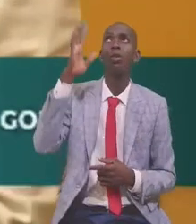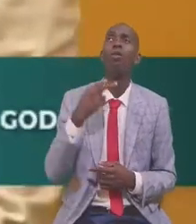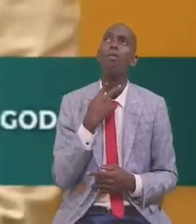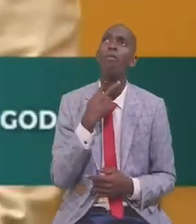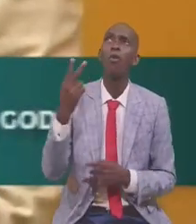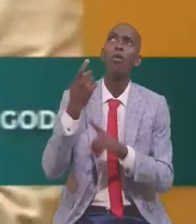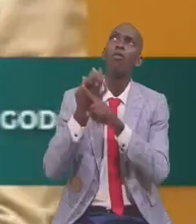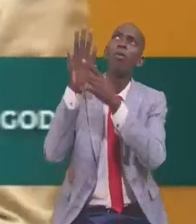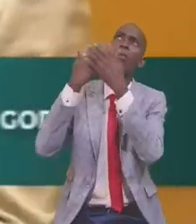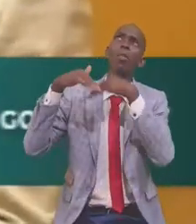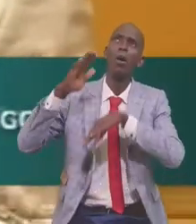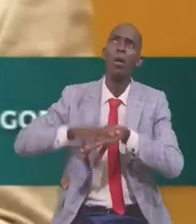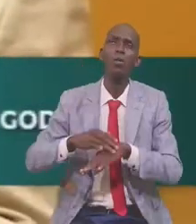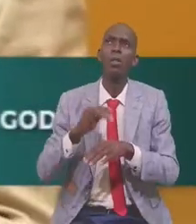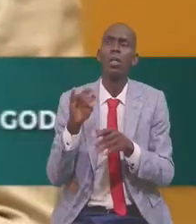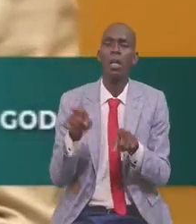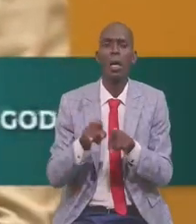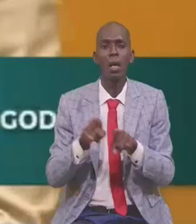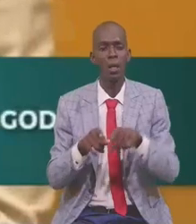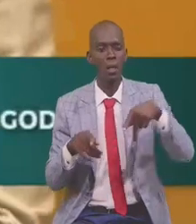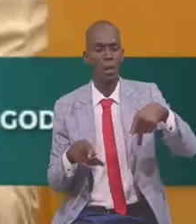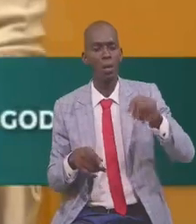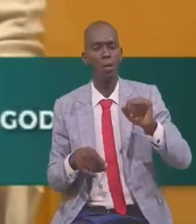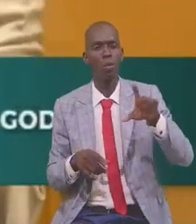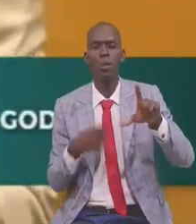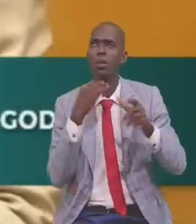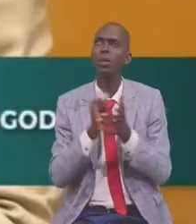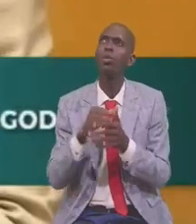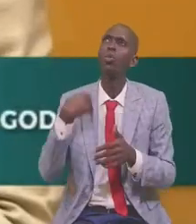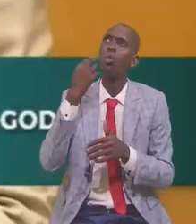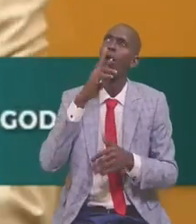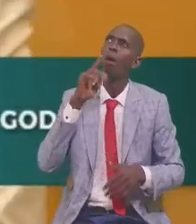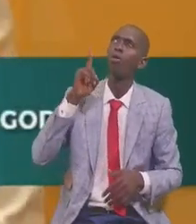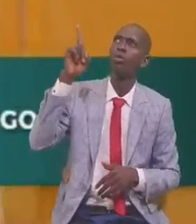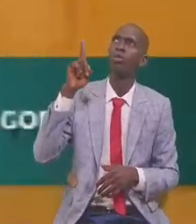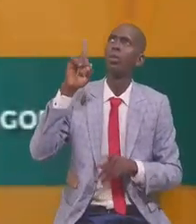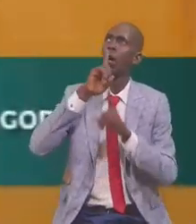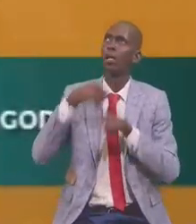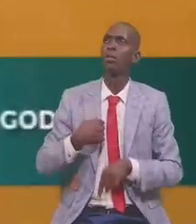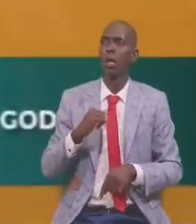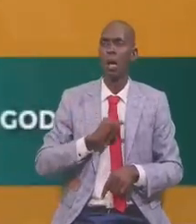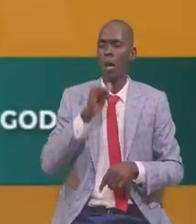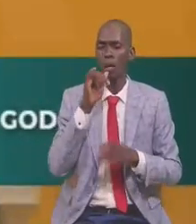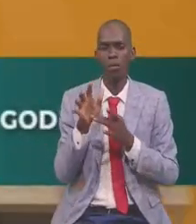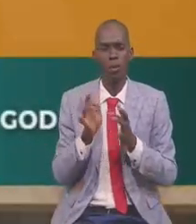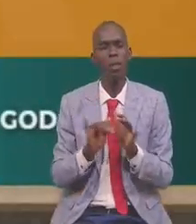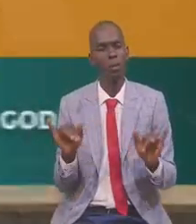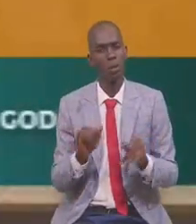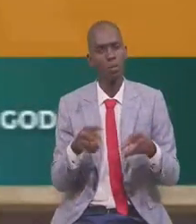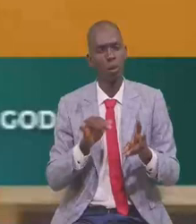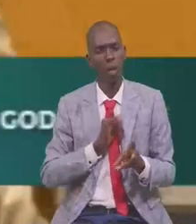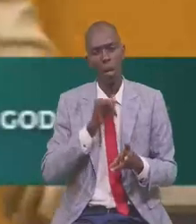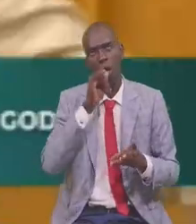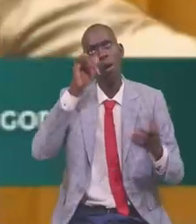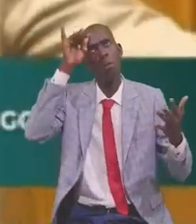es-tu, Seigneur? Il a dit, je suis Jésus. Ça ne vient toujours pas de cette même manière. Comme Élie passait, il n'a rien dit